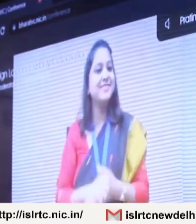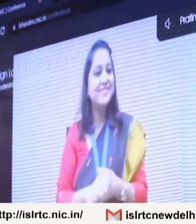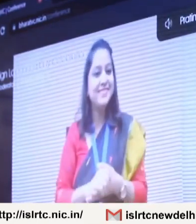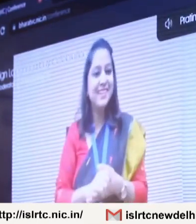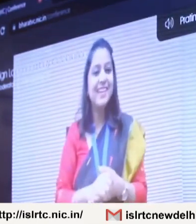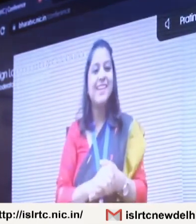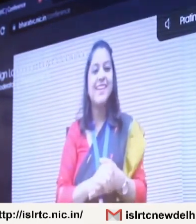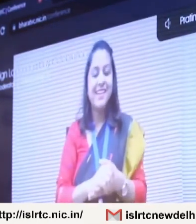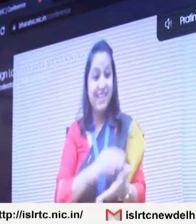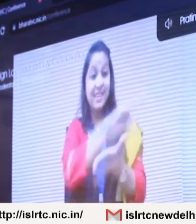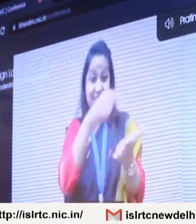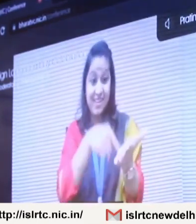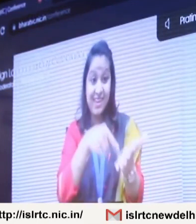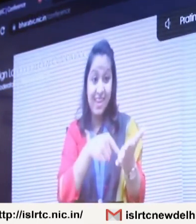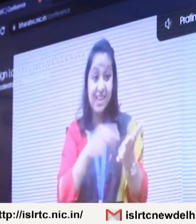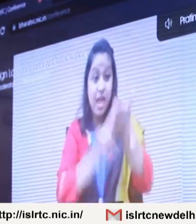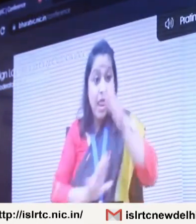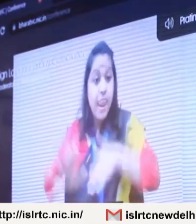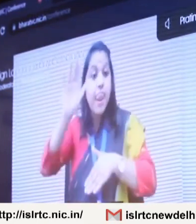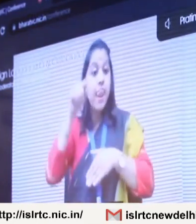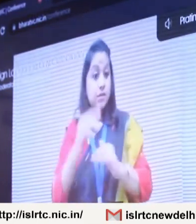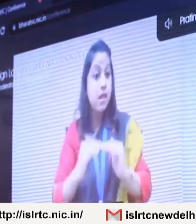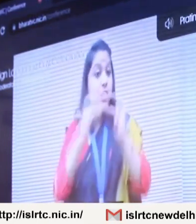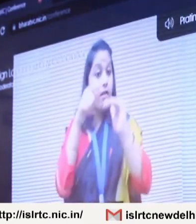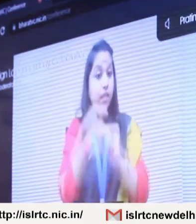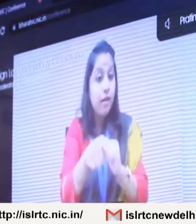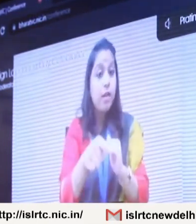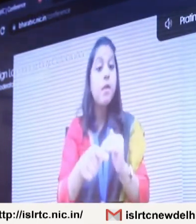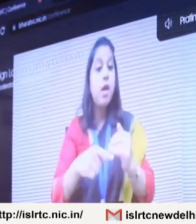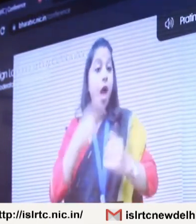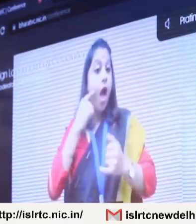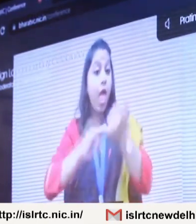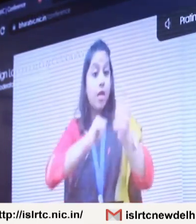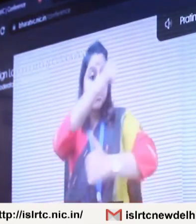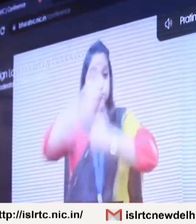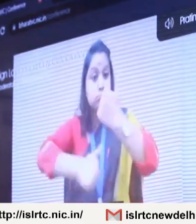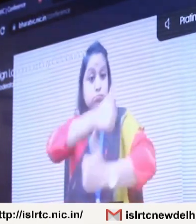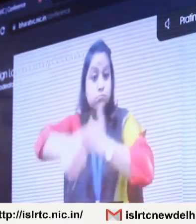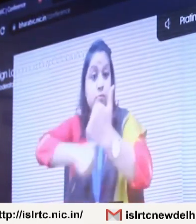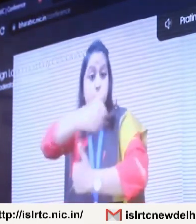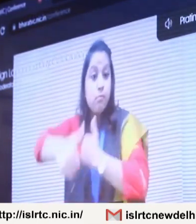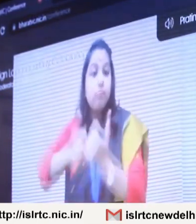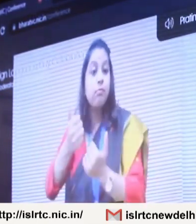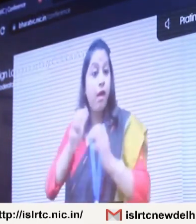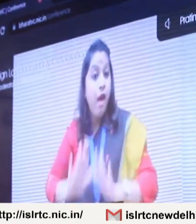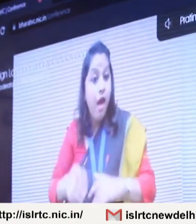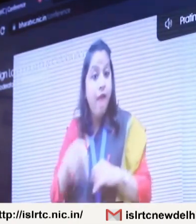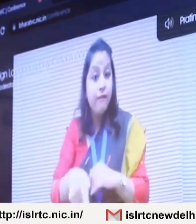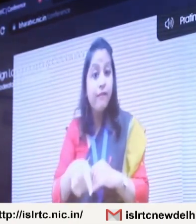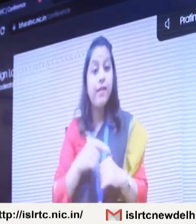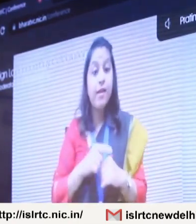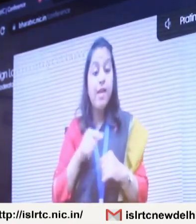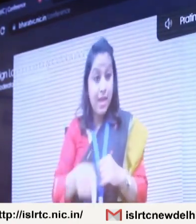केंद्र राष्ट्रीय स्तर पर सांकेतिक भाषा प्रतियोगिता का आयोजन भी करता है एवं इस वर्ष हमारे